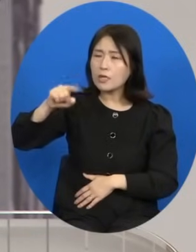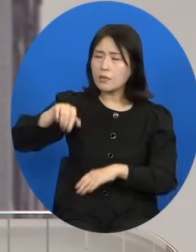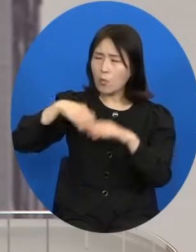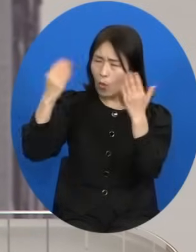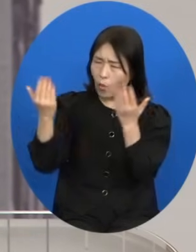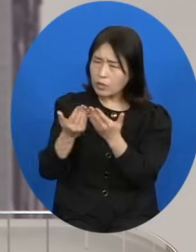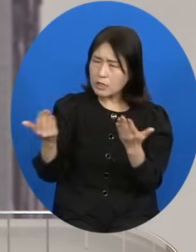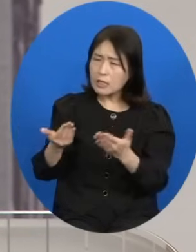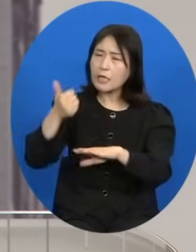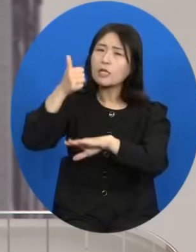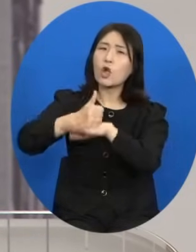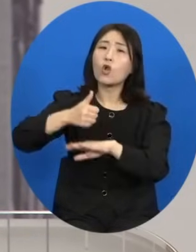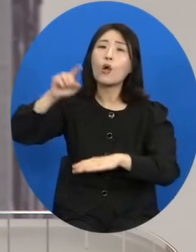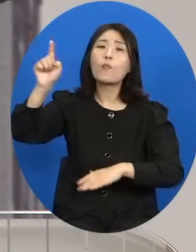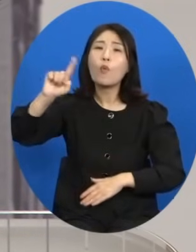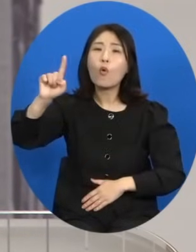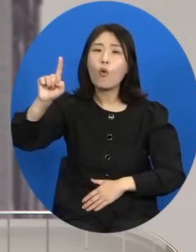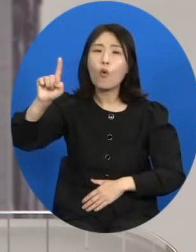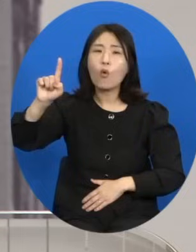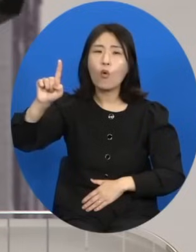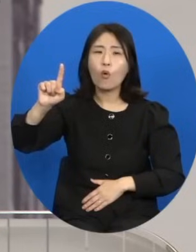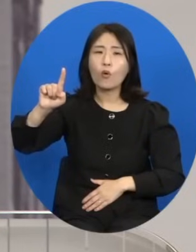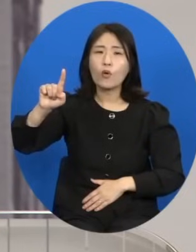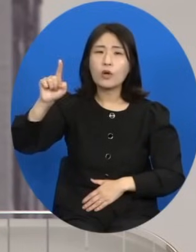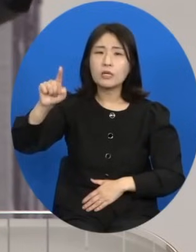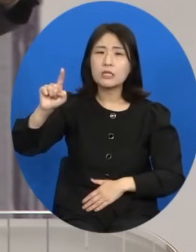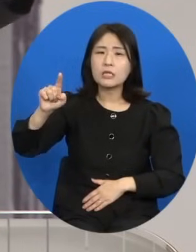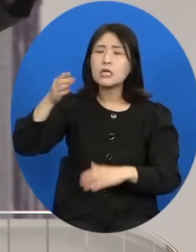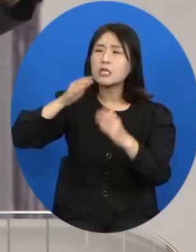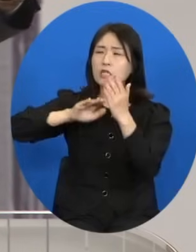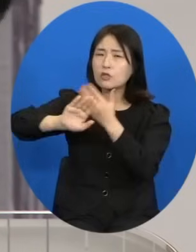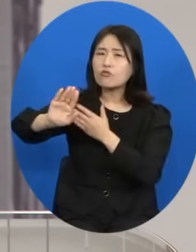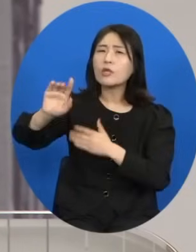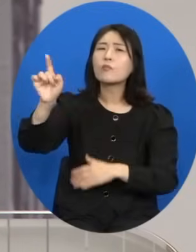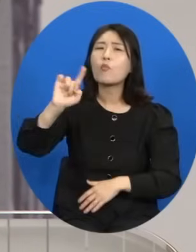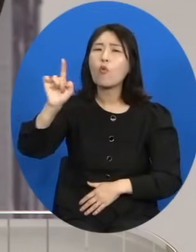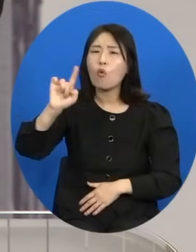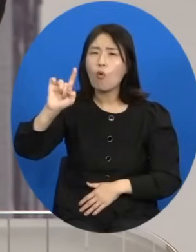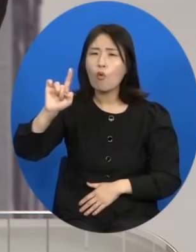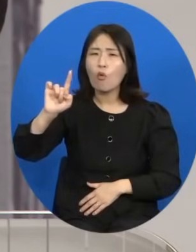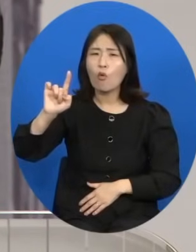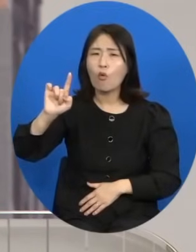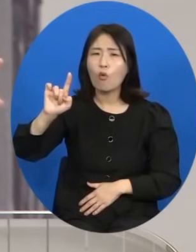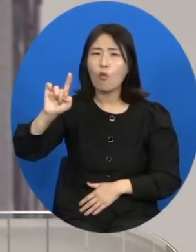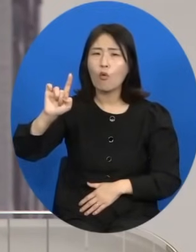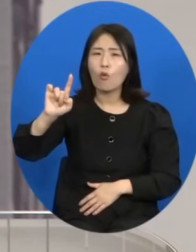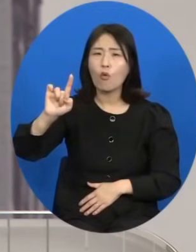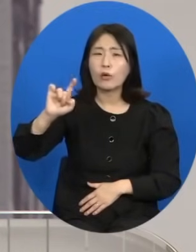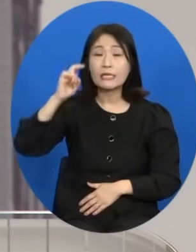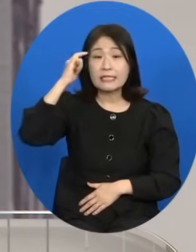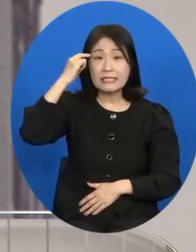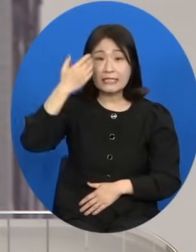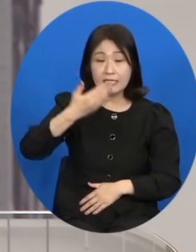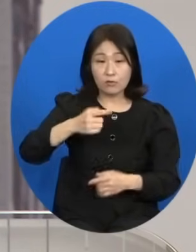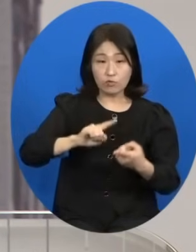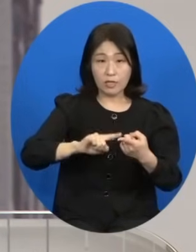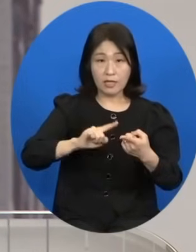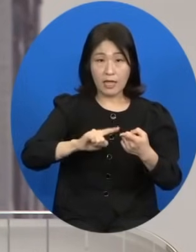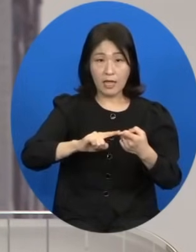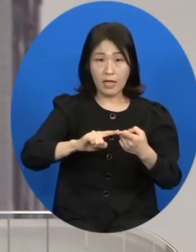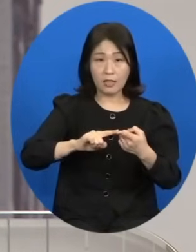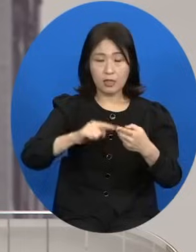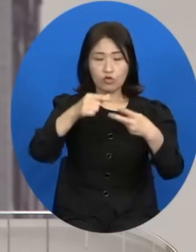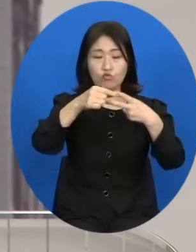되겠습니까이 결승선까지 가게 되면 그 뒤에는 무엇이 준비되어 있습니까이 두 가지 질문에 대한 답변이이 12장의